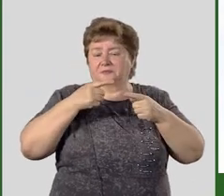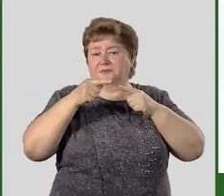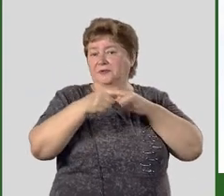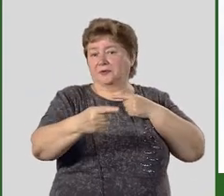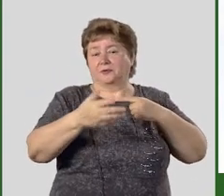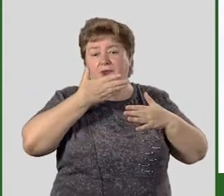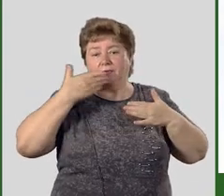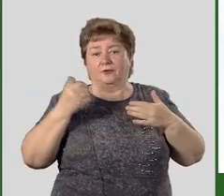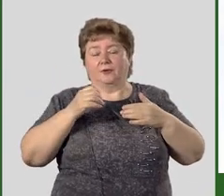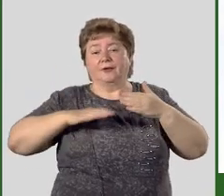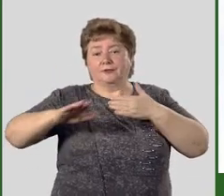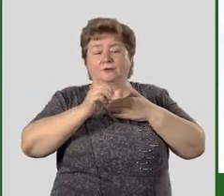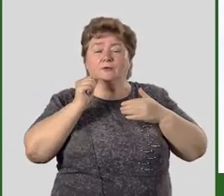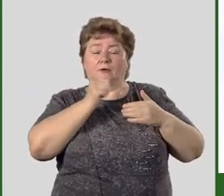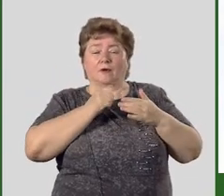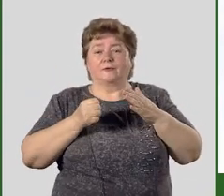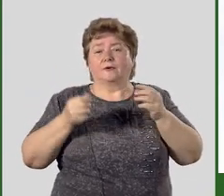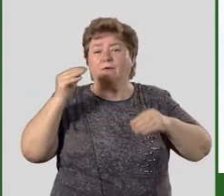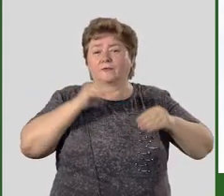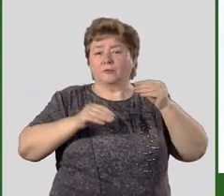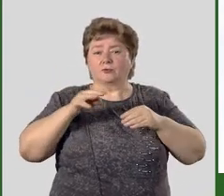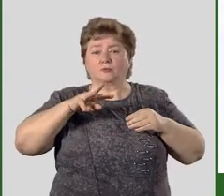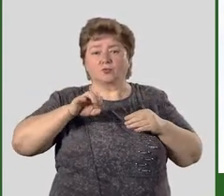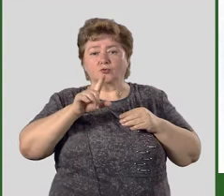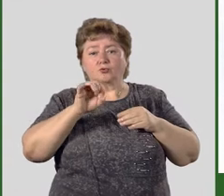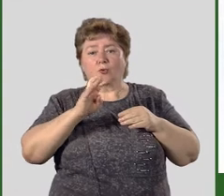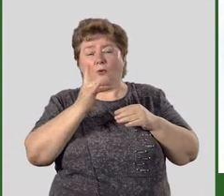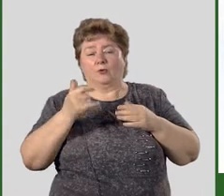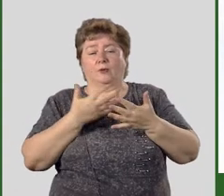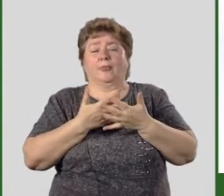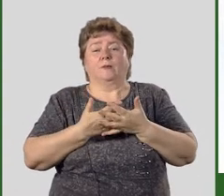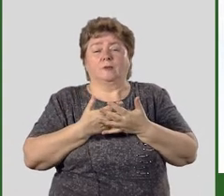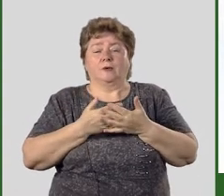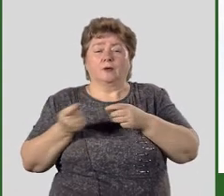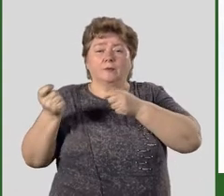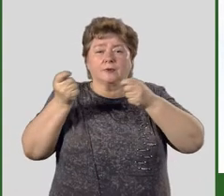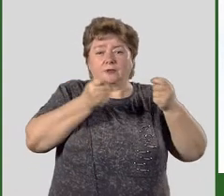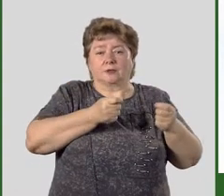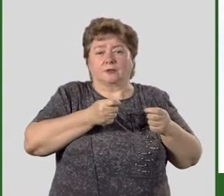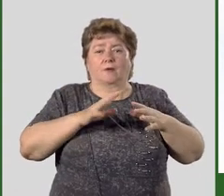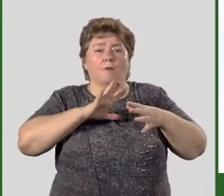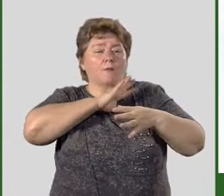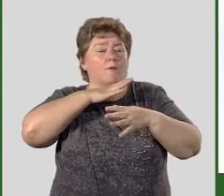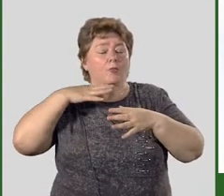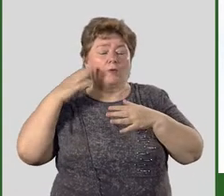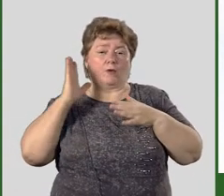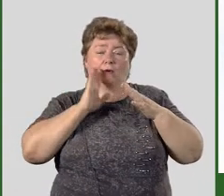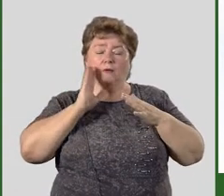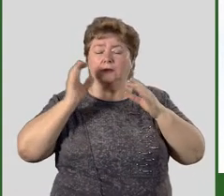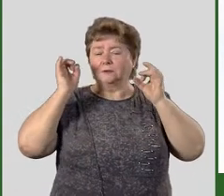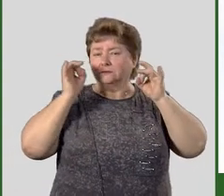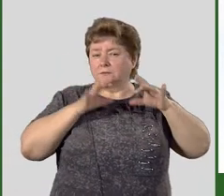На территории Африки формируются и муссоны, например, приносящие обильные осадки